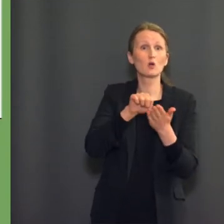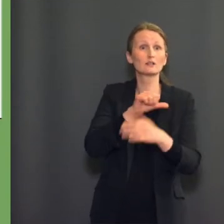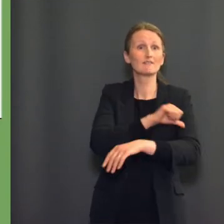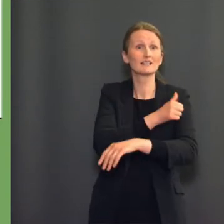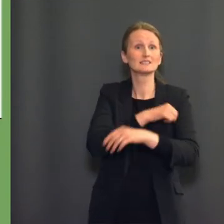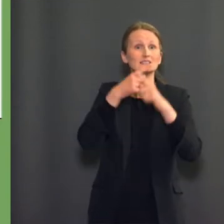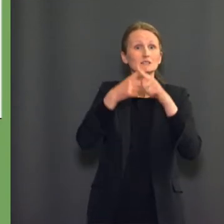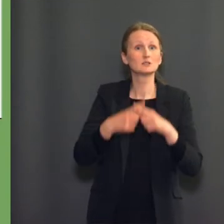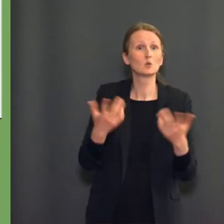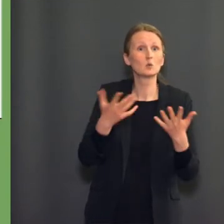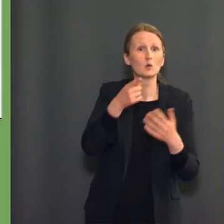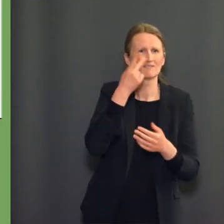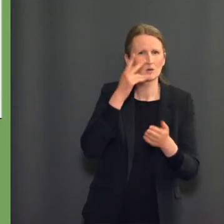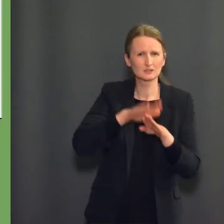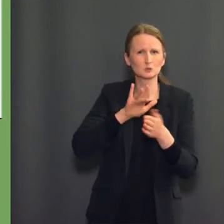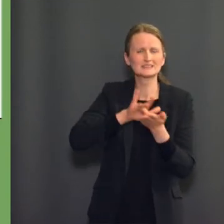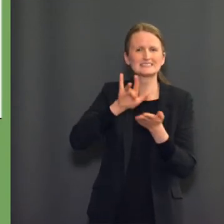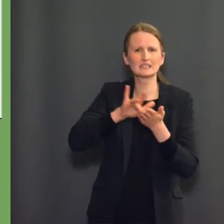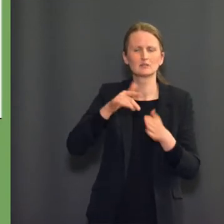jemevaccine.be et